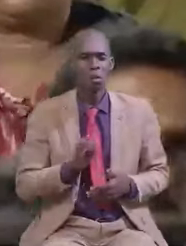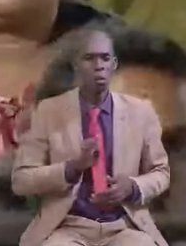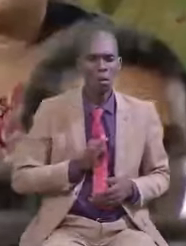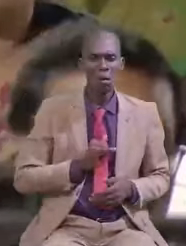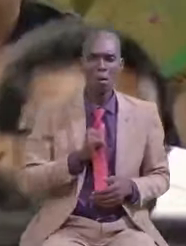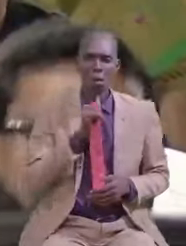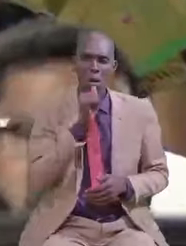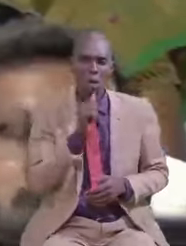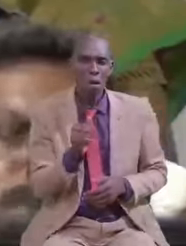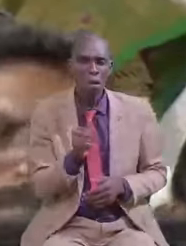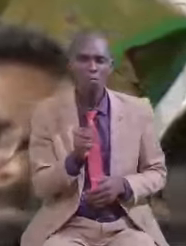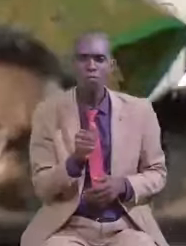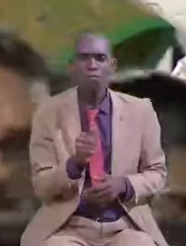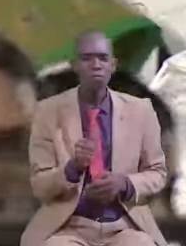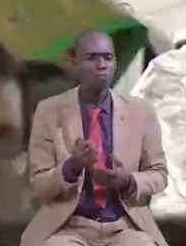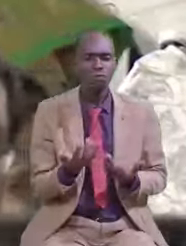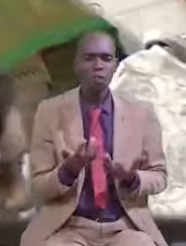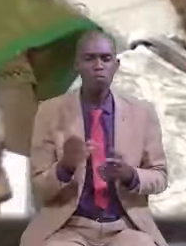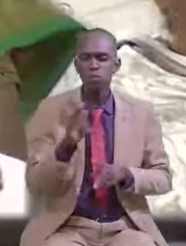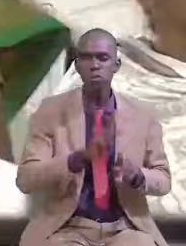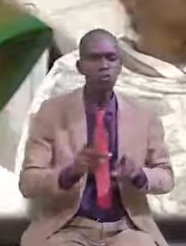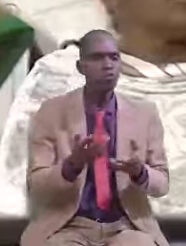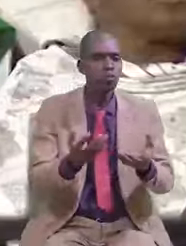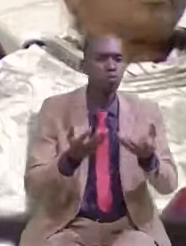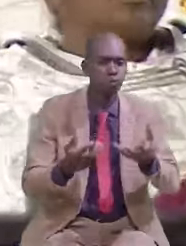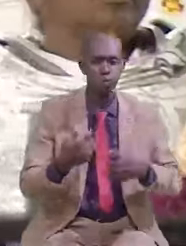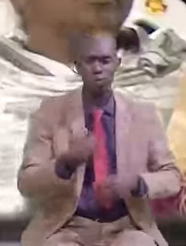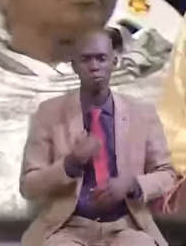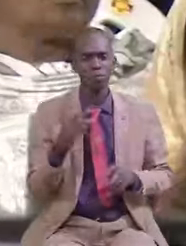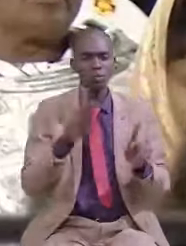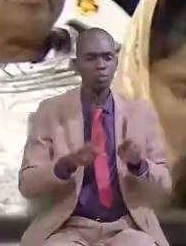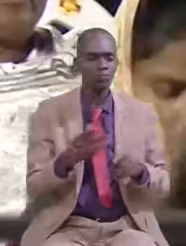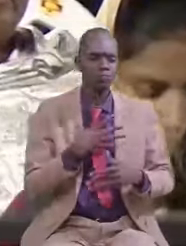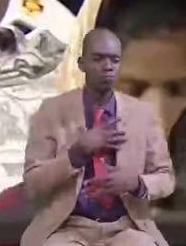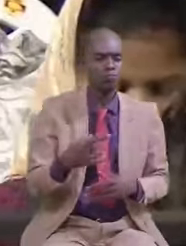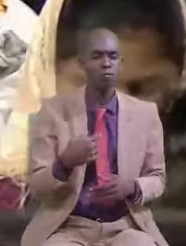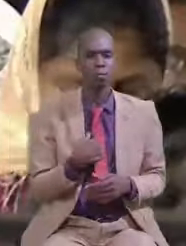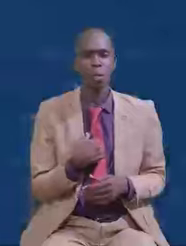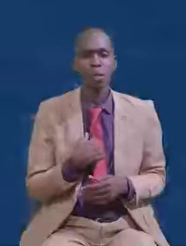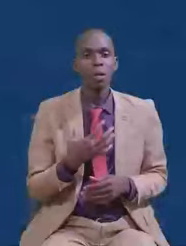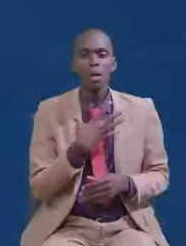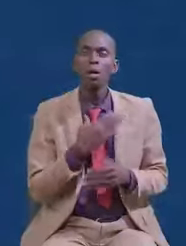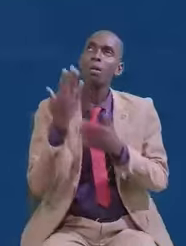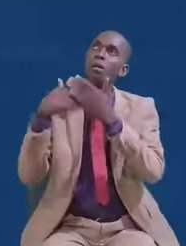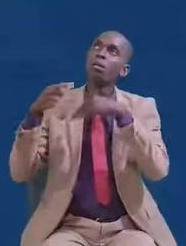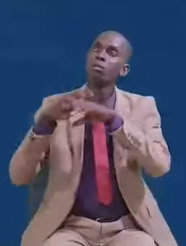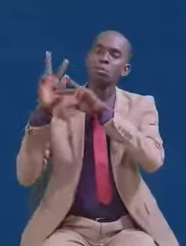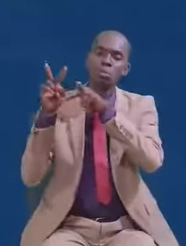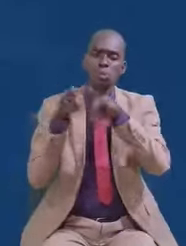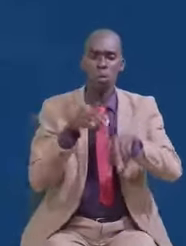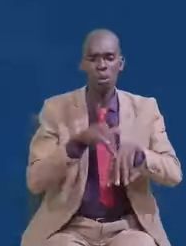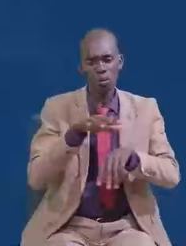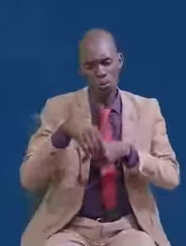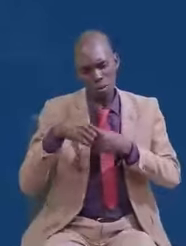Vous dites que vraiment je suis désirable. Le ciel regarde ton cœur. Il regarde